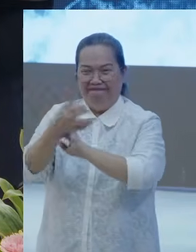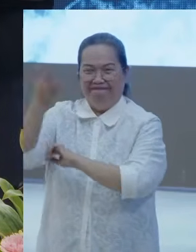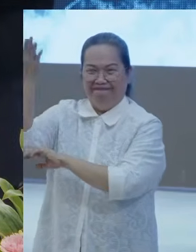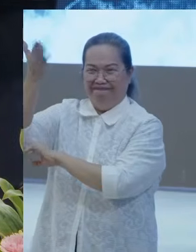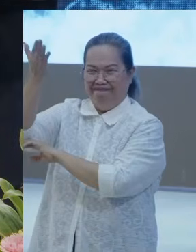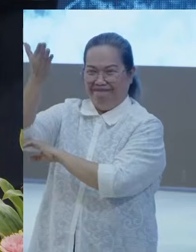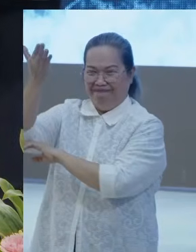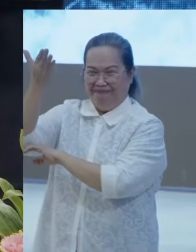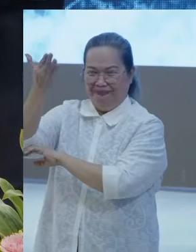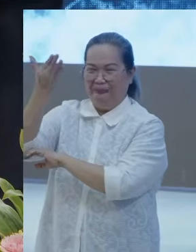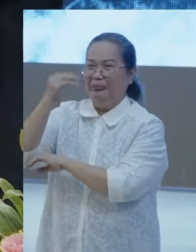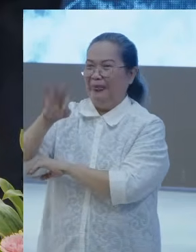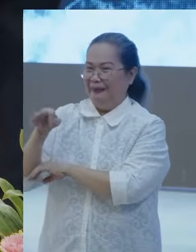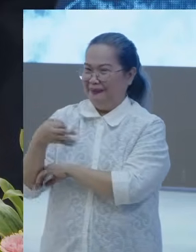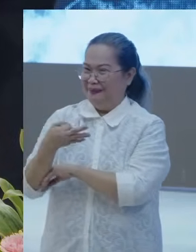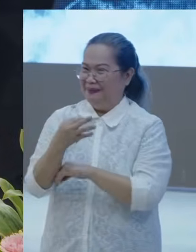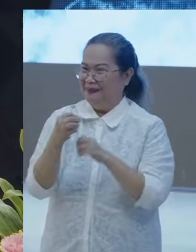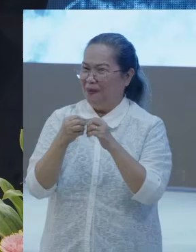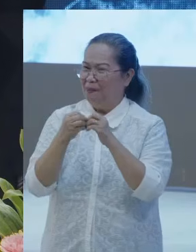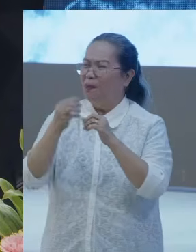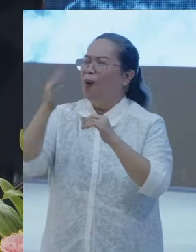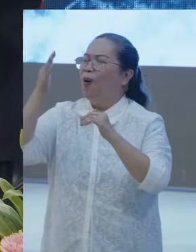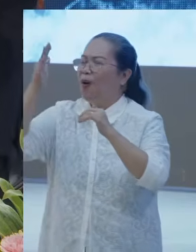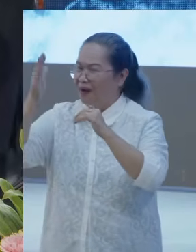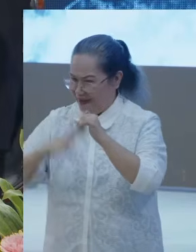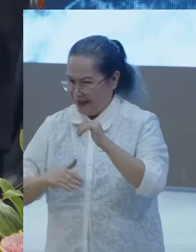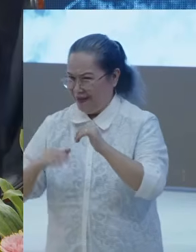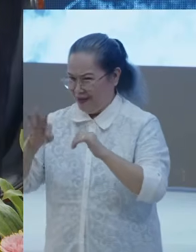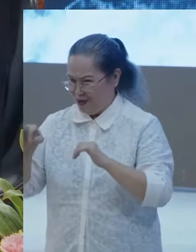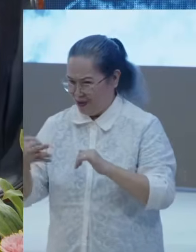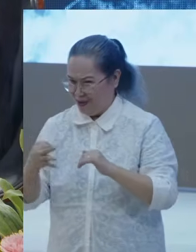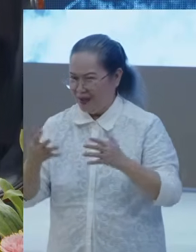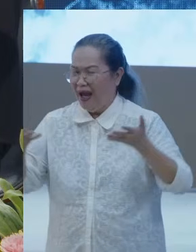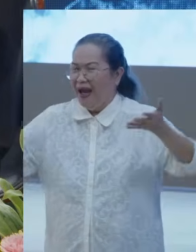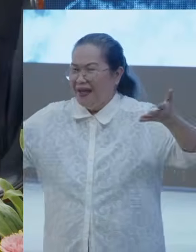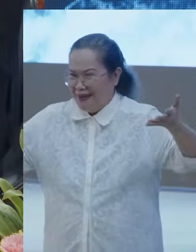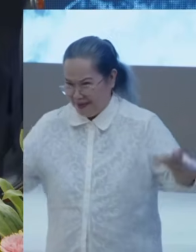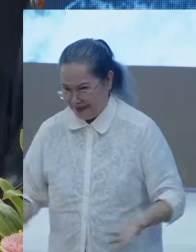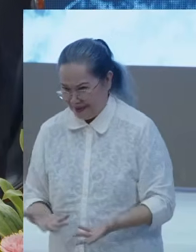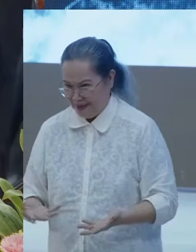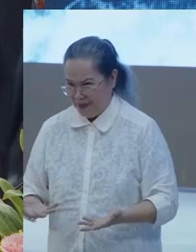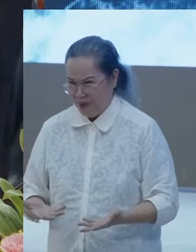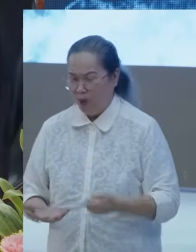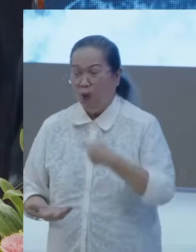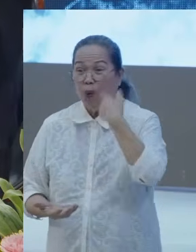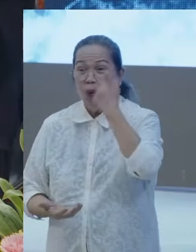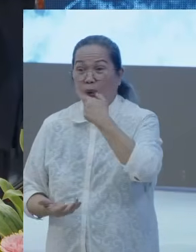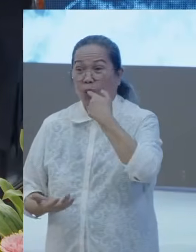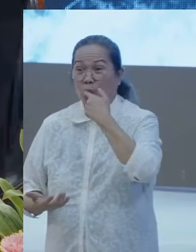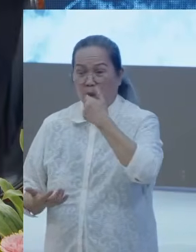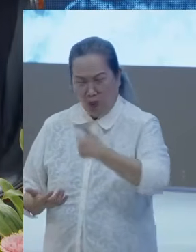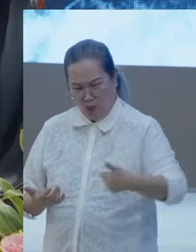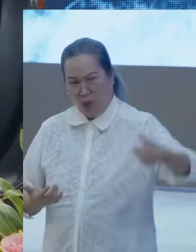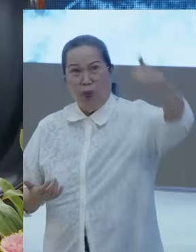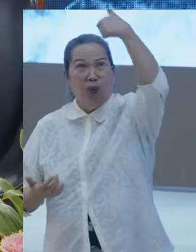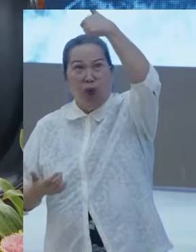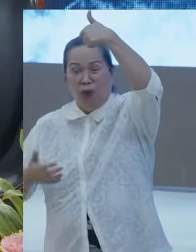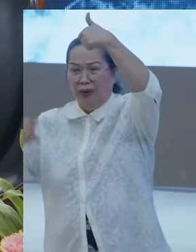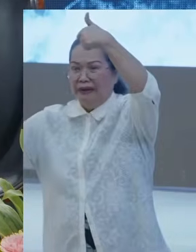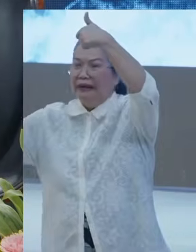Jonah, and behold, something greater than Jonah is here. Something greater than Jonah is